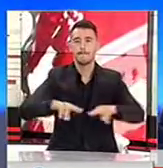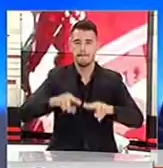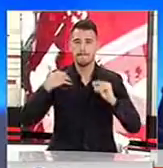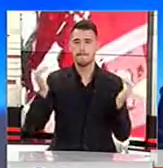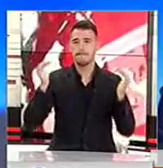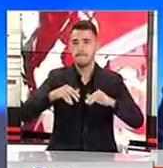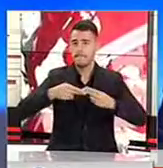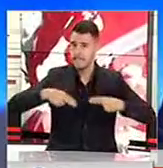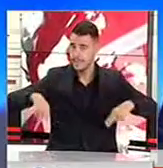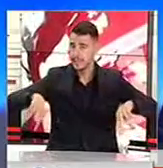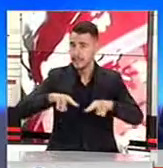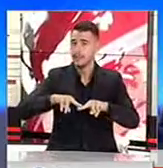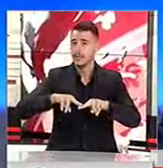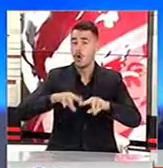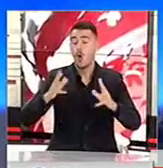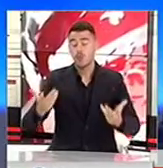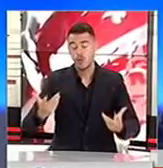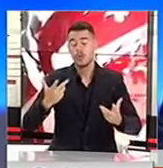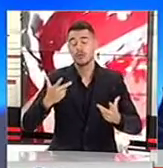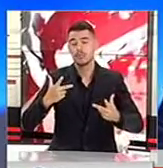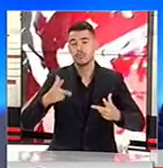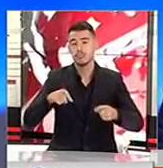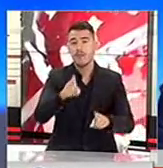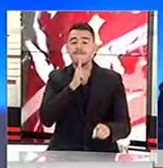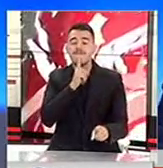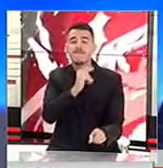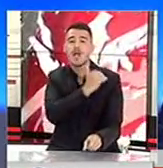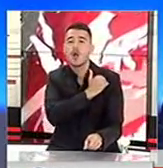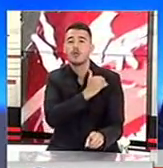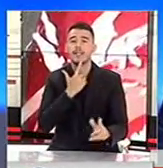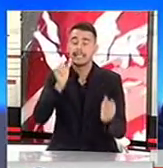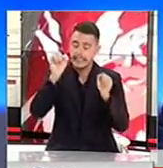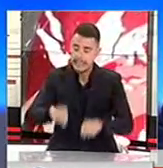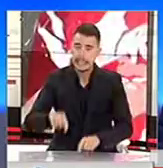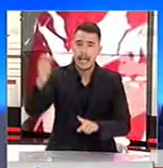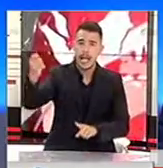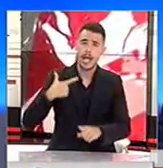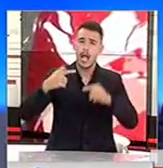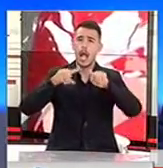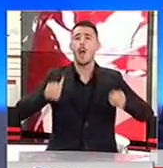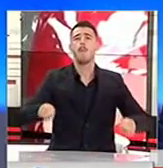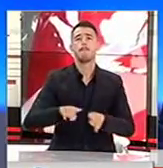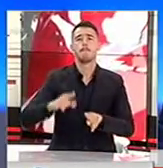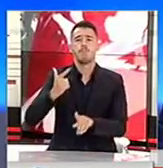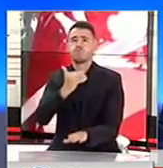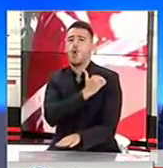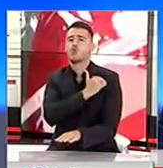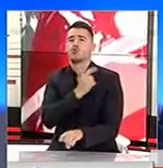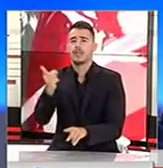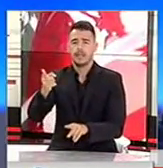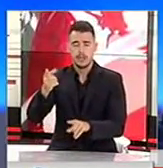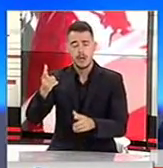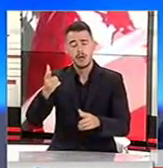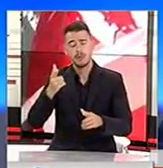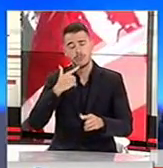Συνεπώς, σε σχέση με το ερώτημά σας, ναι, έχω πρόσκληση. Φαντάζομαι ότι το επόμενο διάστημα οι διπλωμάτες